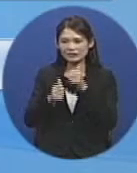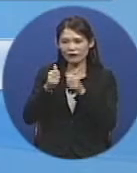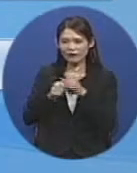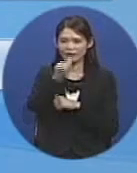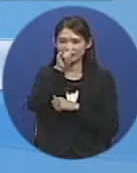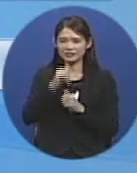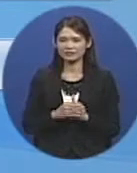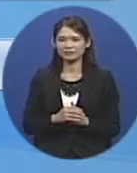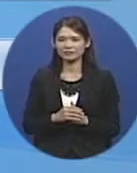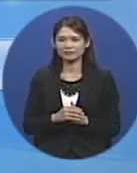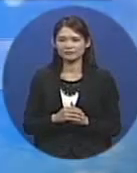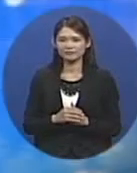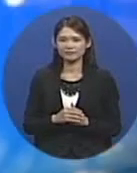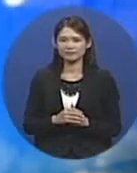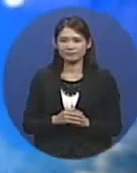예정입니다.